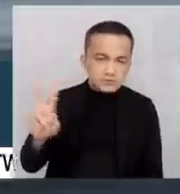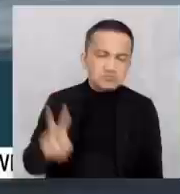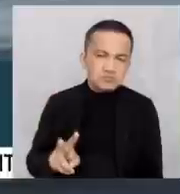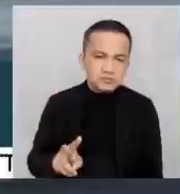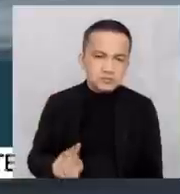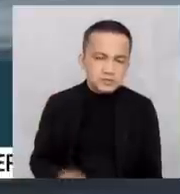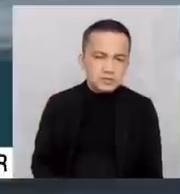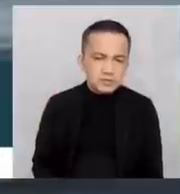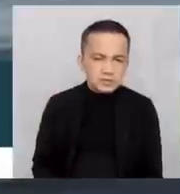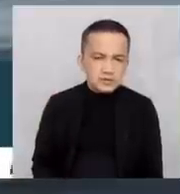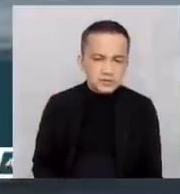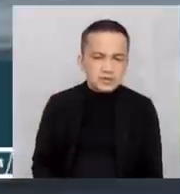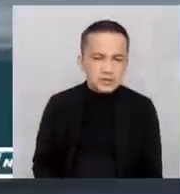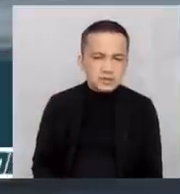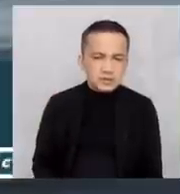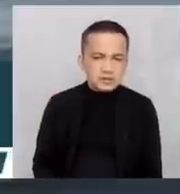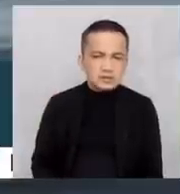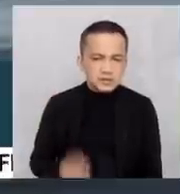kaugnay dito sa